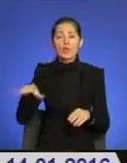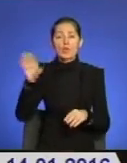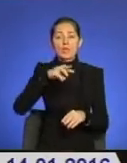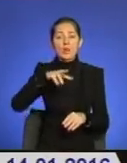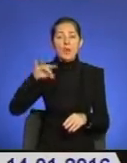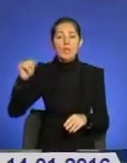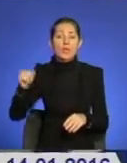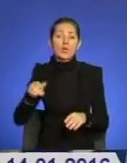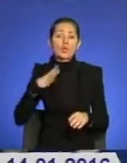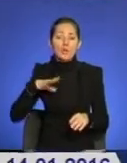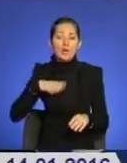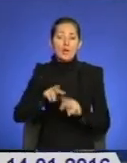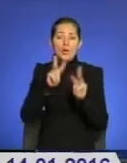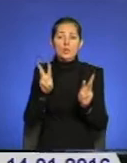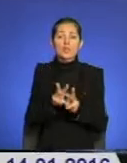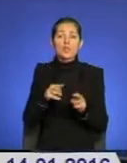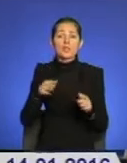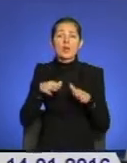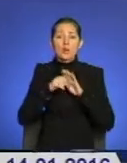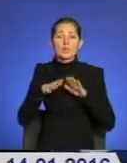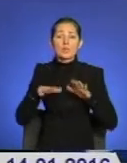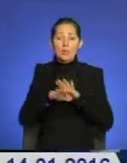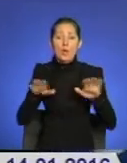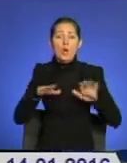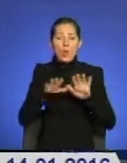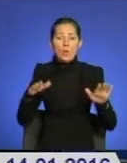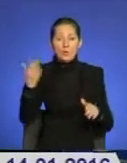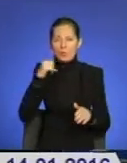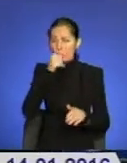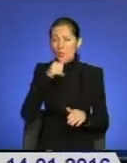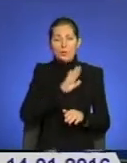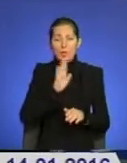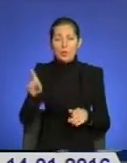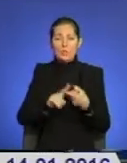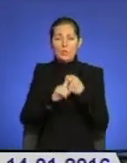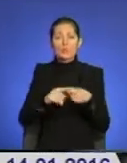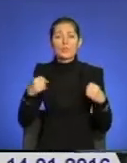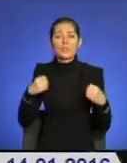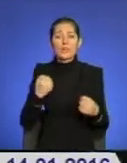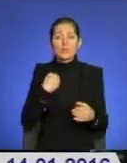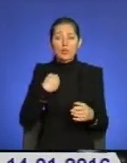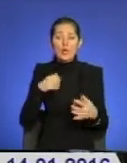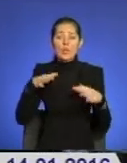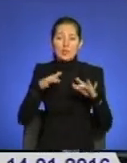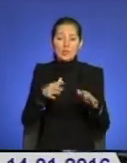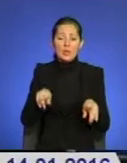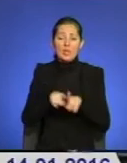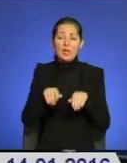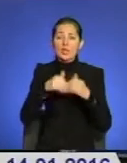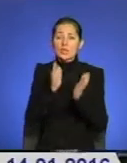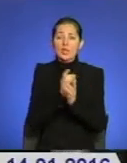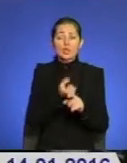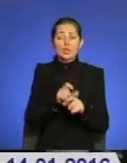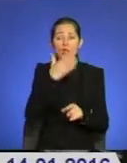купель. Минулого року не було в зв'язку з воєнними діями, а так взагалі дуже гарно і цікаво